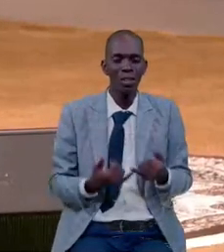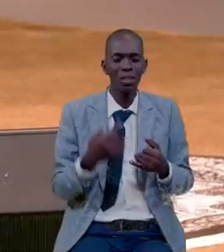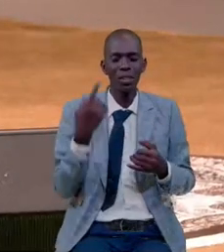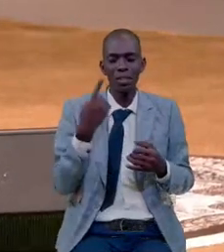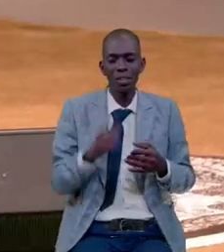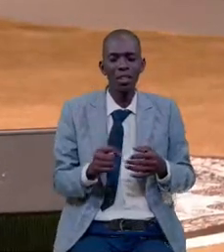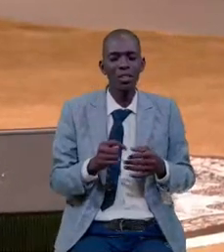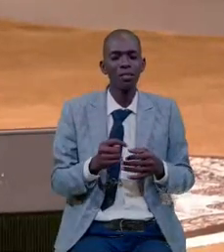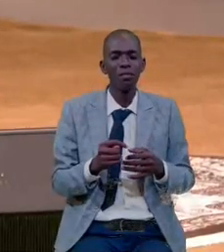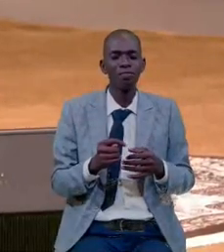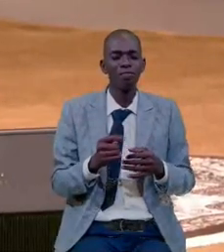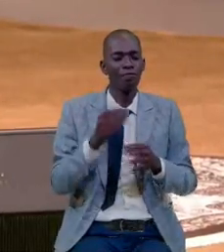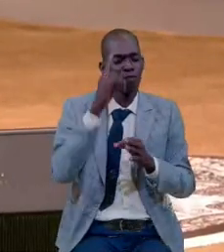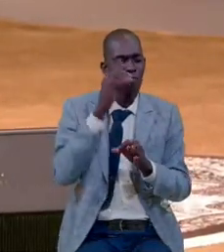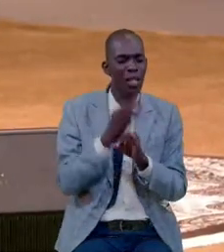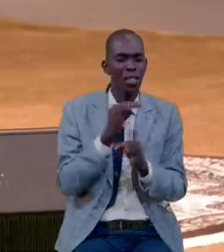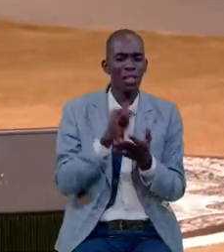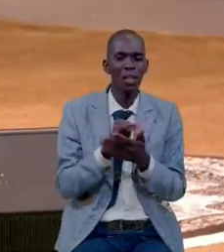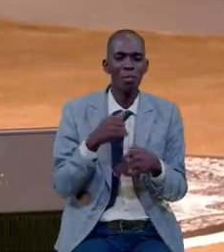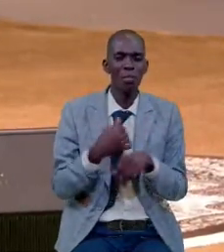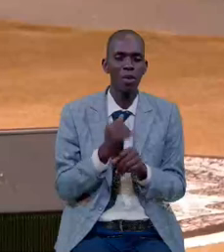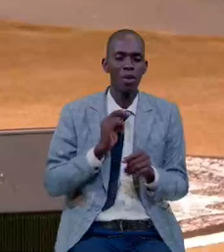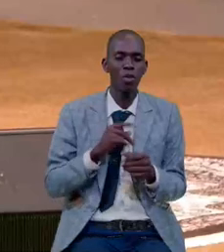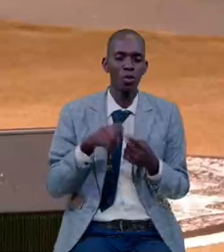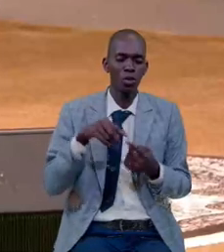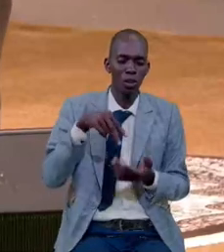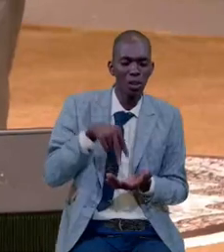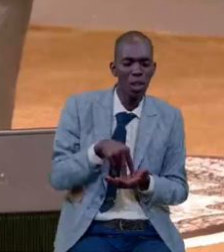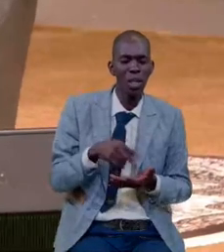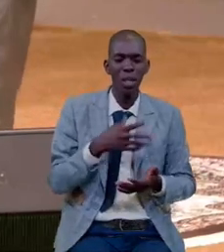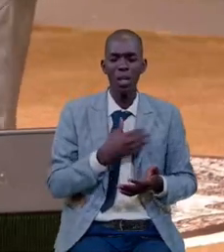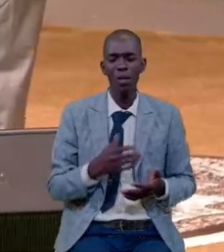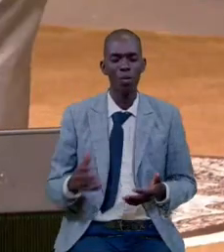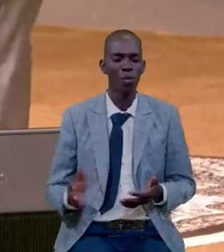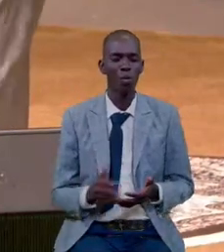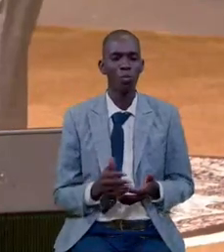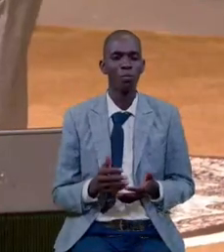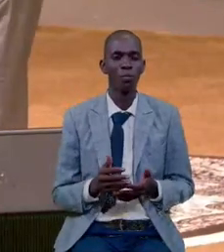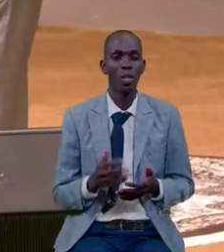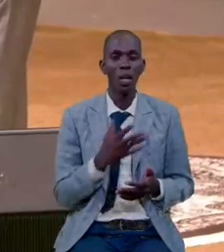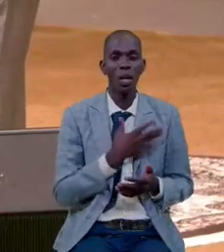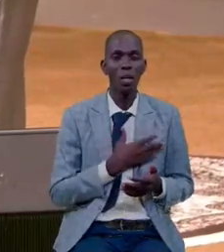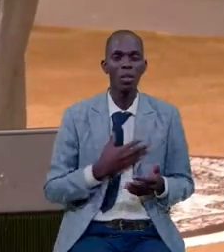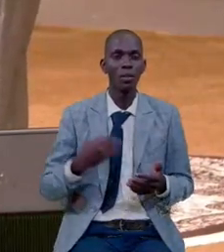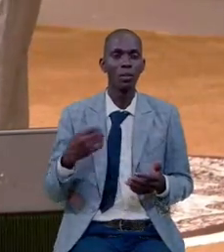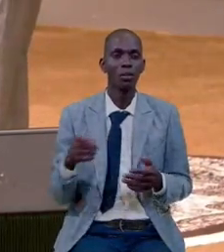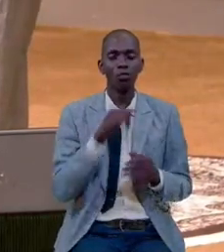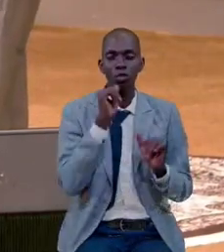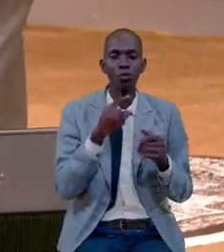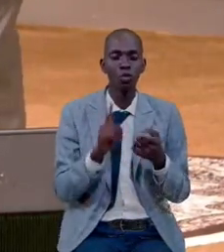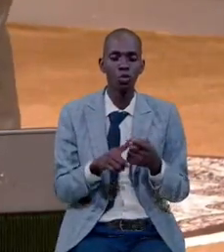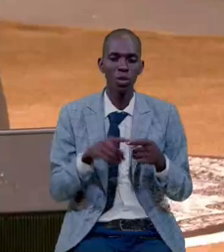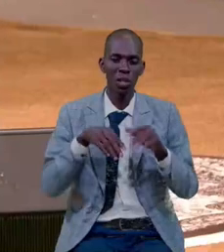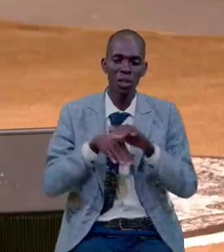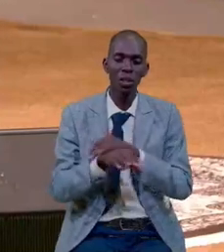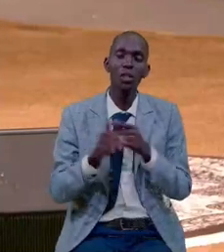nous fait rester ferme, rester dans la voie, ils n'avaient pas cela. Donc, ils n'ont